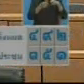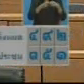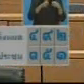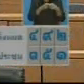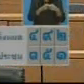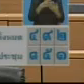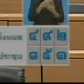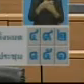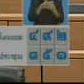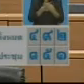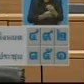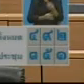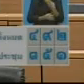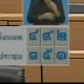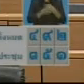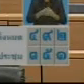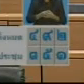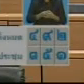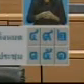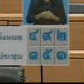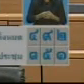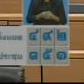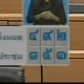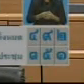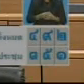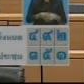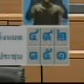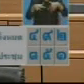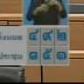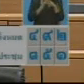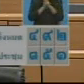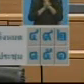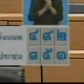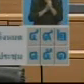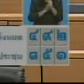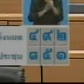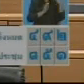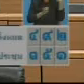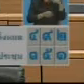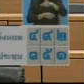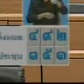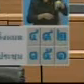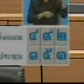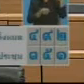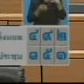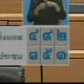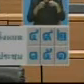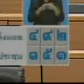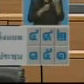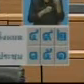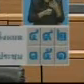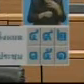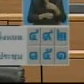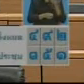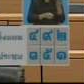านวังยาวอำเภอเชียงขวัญจังหวัดร้อยเอ็ดชาวบ้านแถวนั้นมีประเด็นปัญหาหลักๆที่ต้องการการดูแ